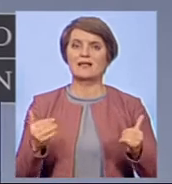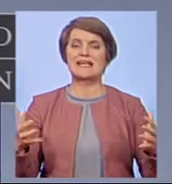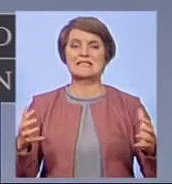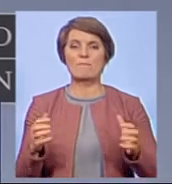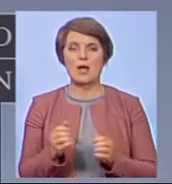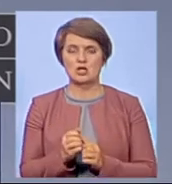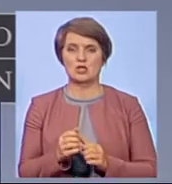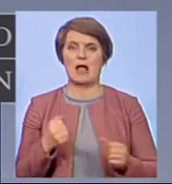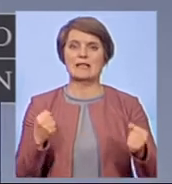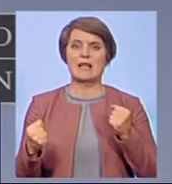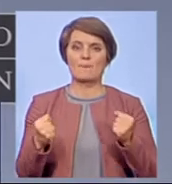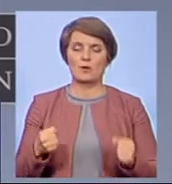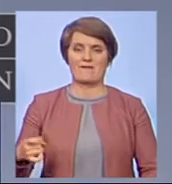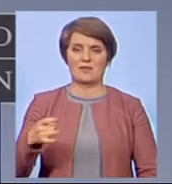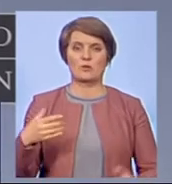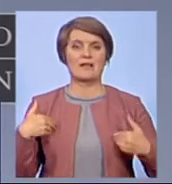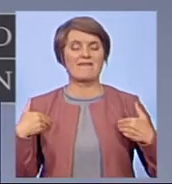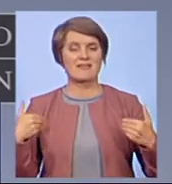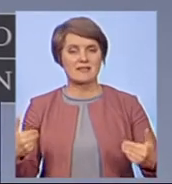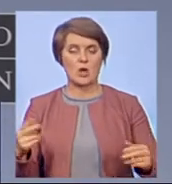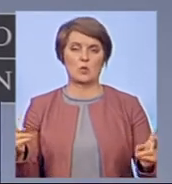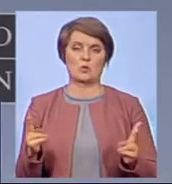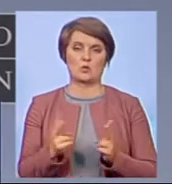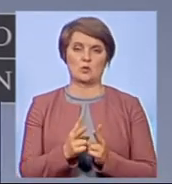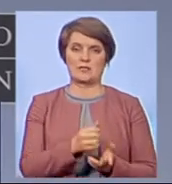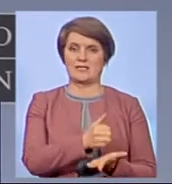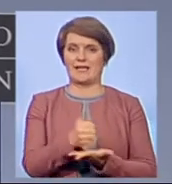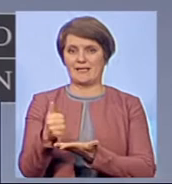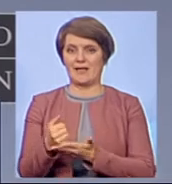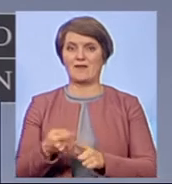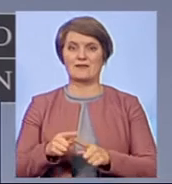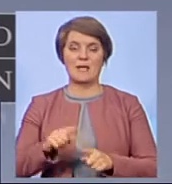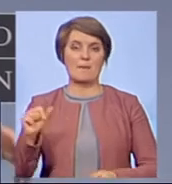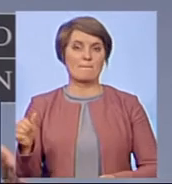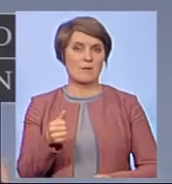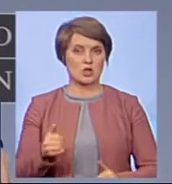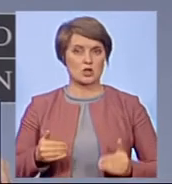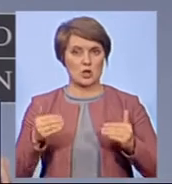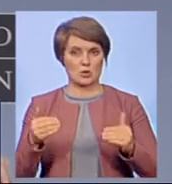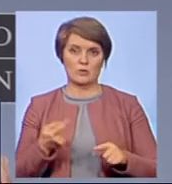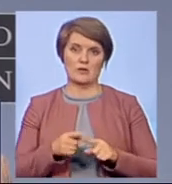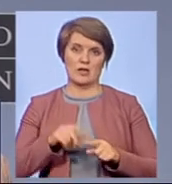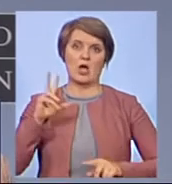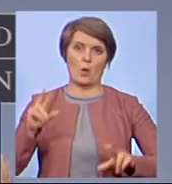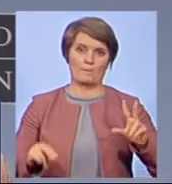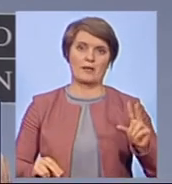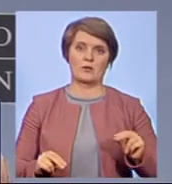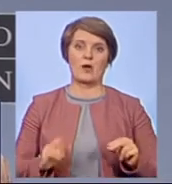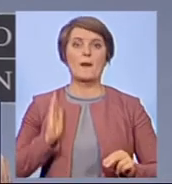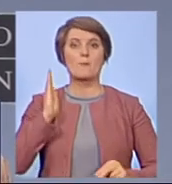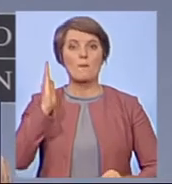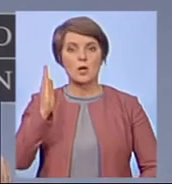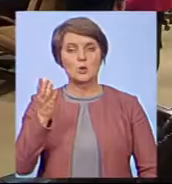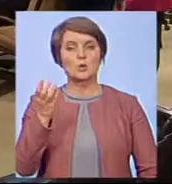вітаю сьогоднішню зустріч між двома лідерами. Це перший крок, який обнадіює, але маємо усвідомлювати, що попереду ще багато важкої